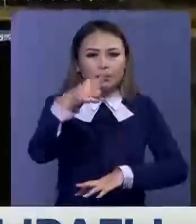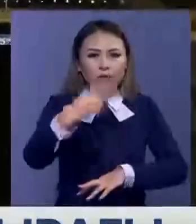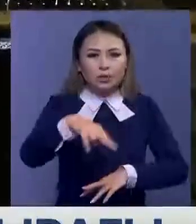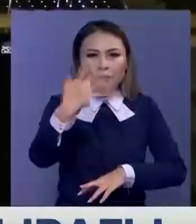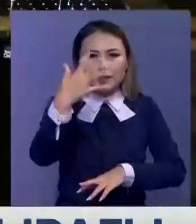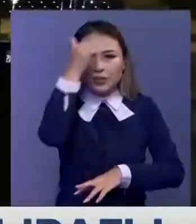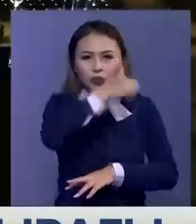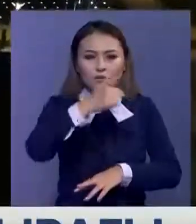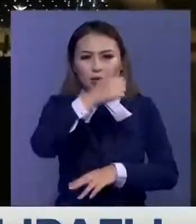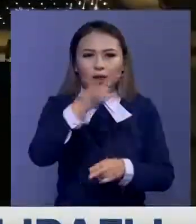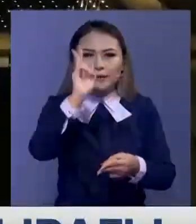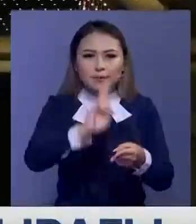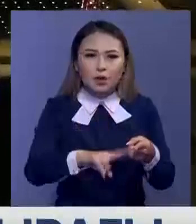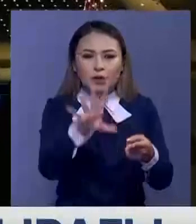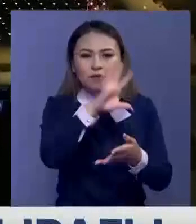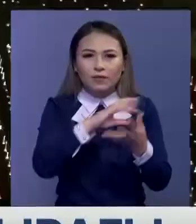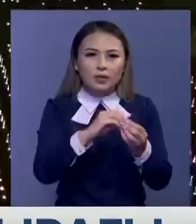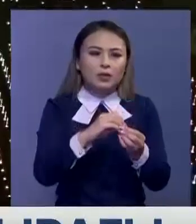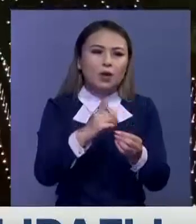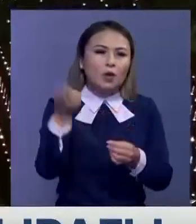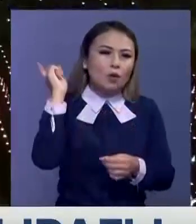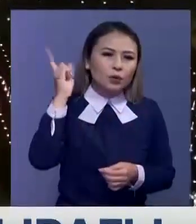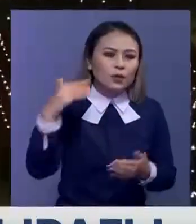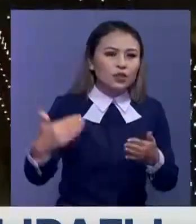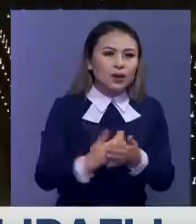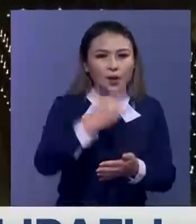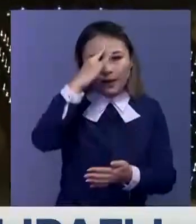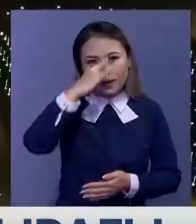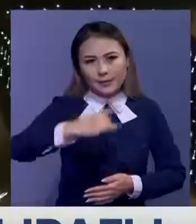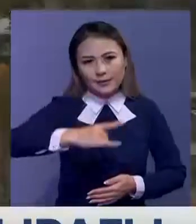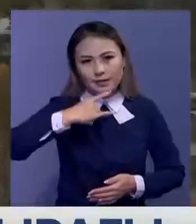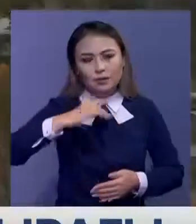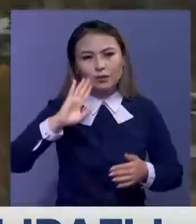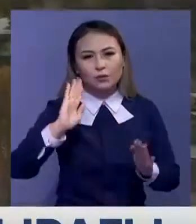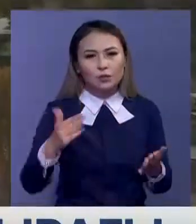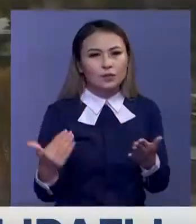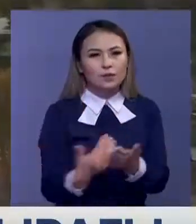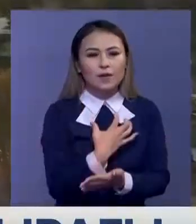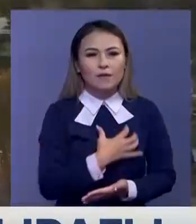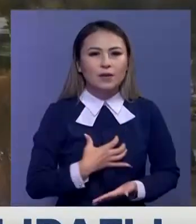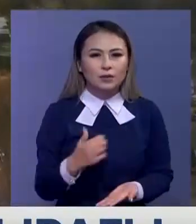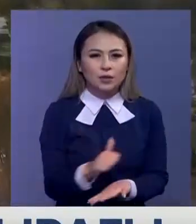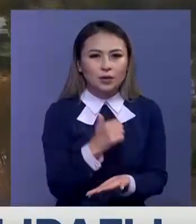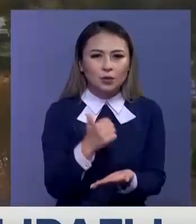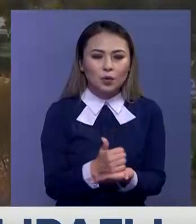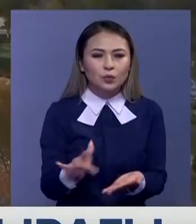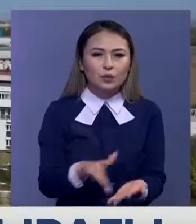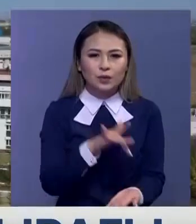2025 жылға қарай бітеді. Барлық өңір көне Түркістанды жаңа Қазақстанның шамшырағына айналдыруға атсалысып